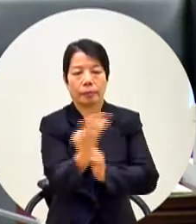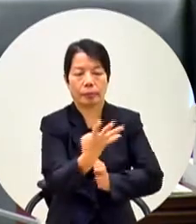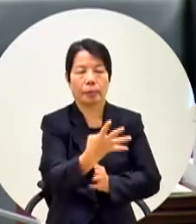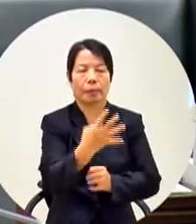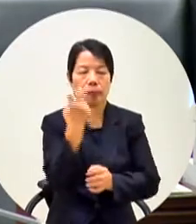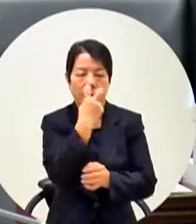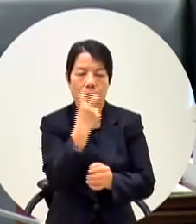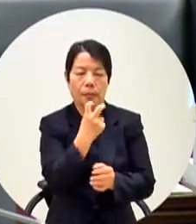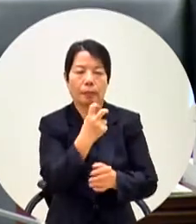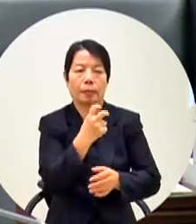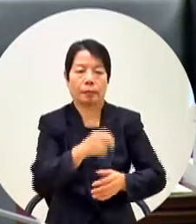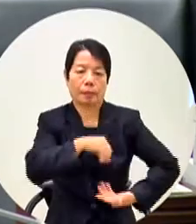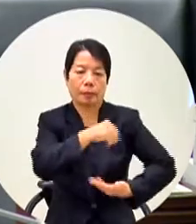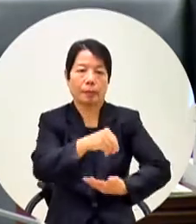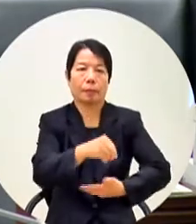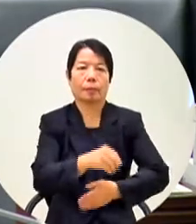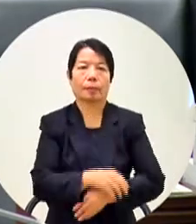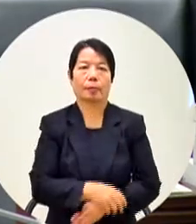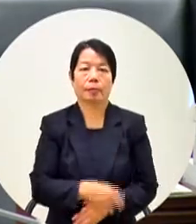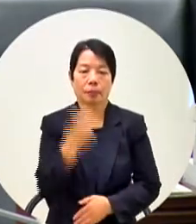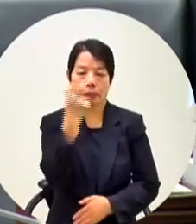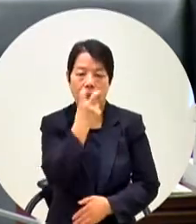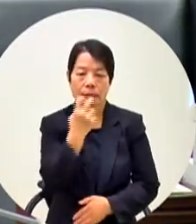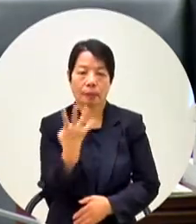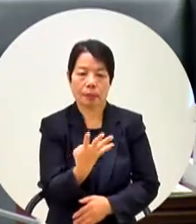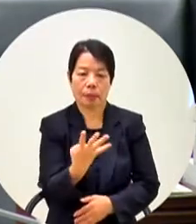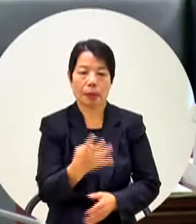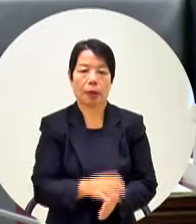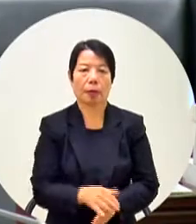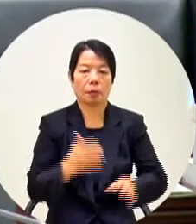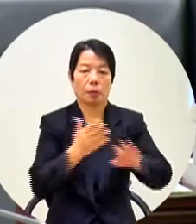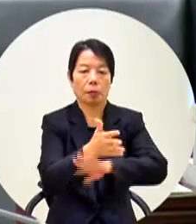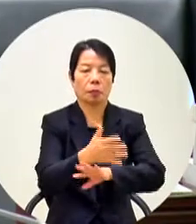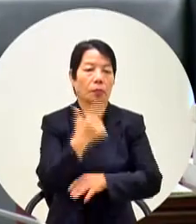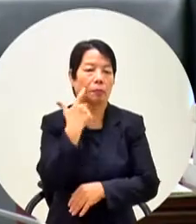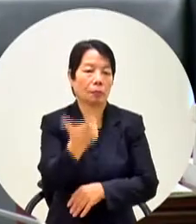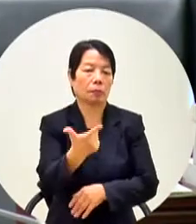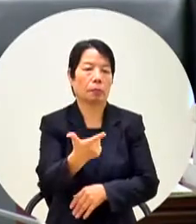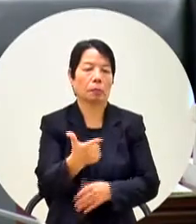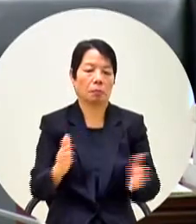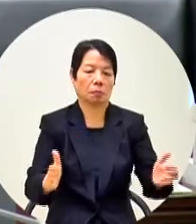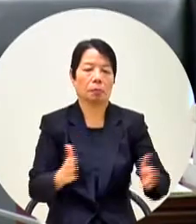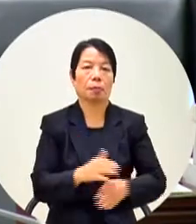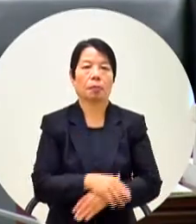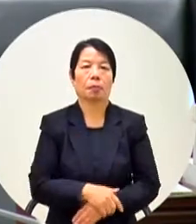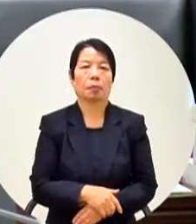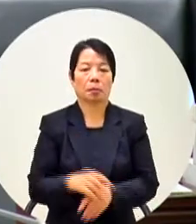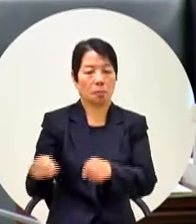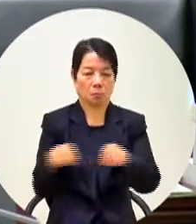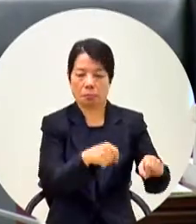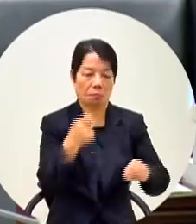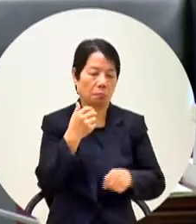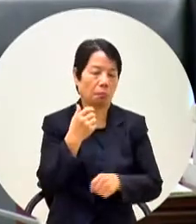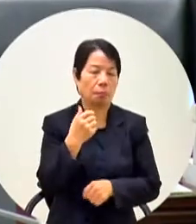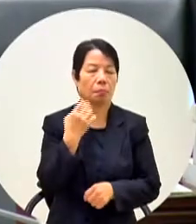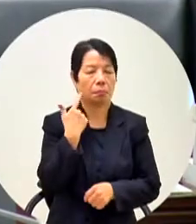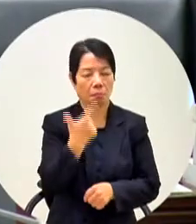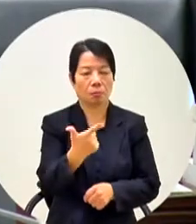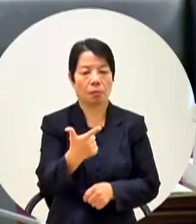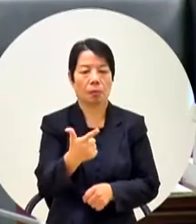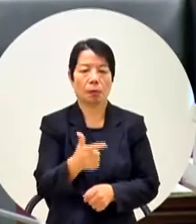这4个审查意见要6个月过一天， 这是什么效率？